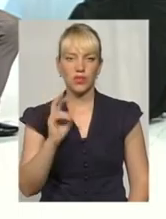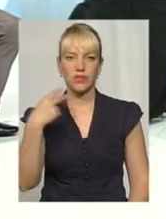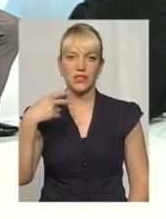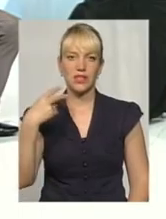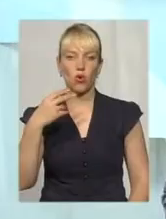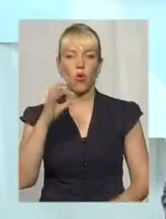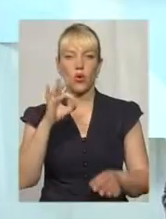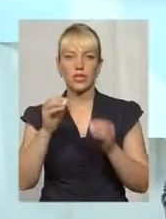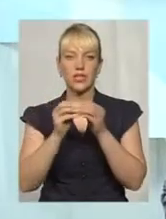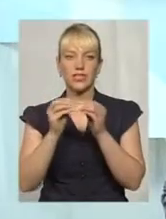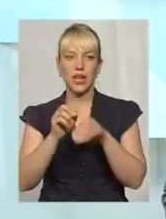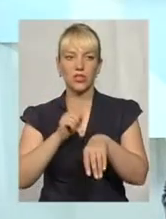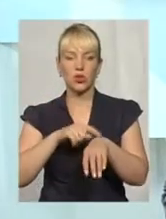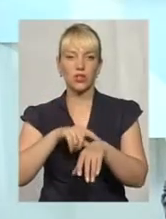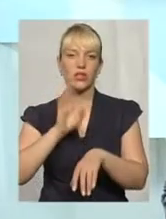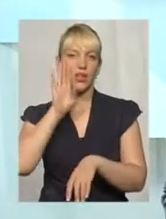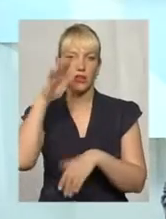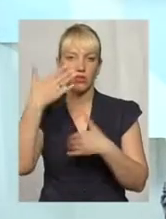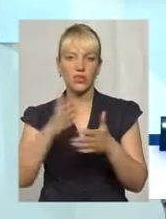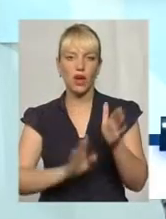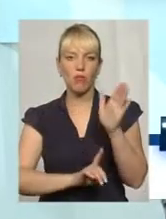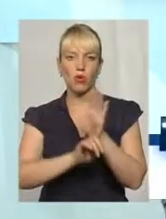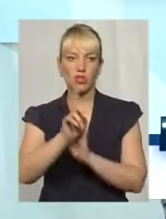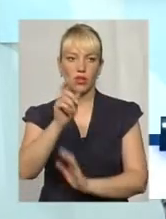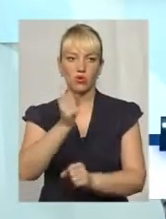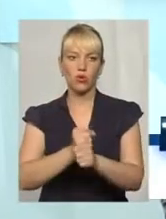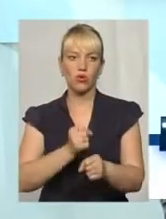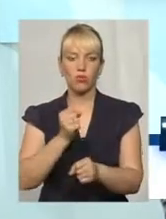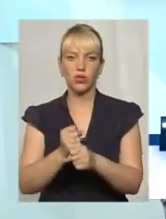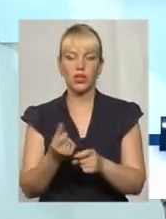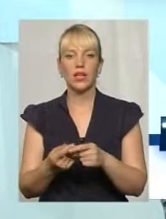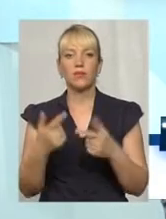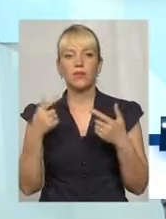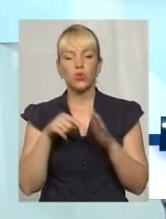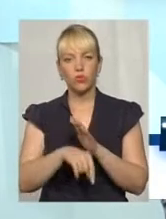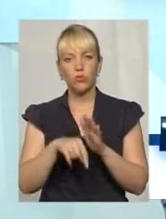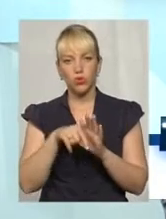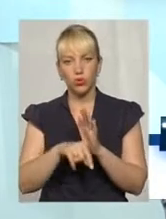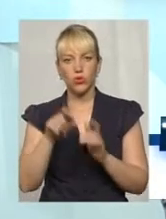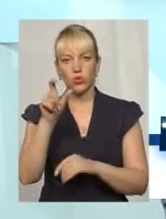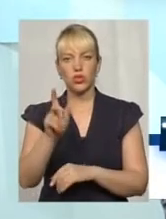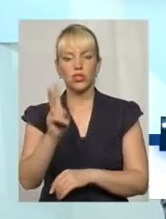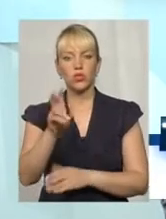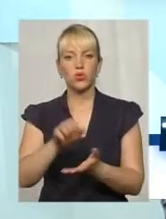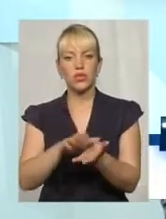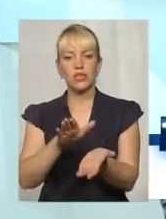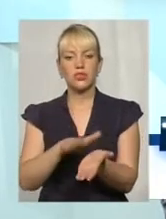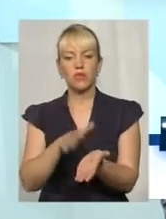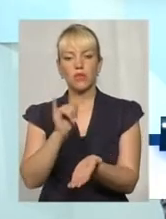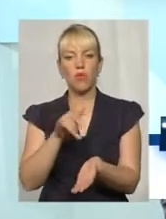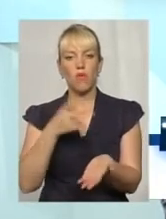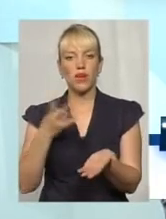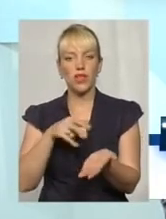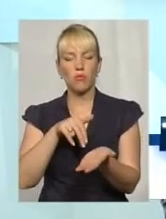10 годині ранку вже початок роботи. Тобто людина, яка зареєструвалась і має